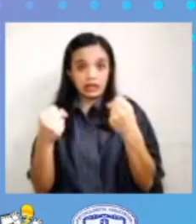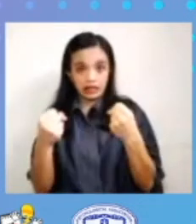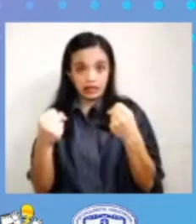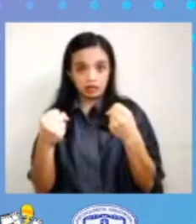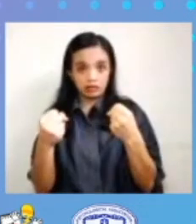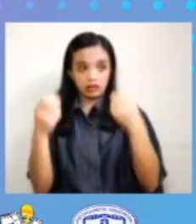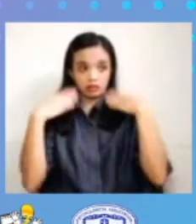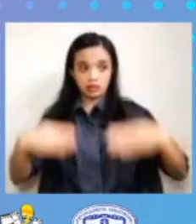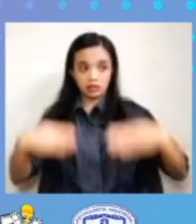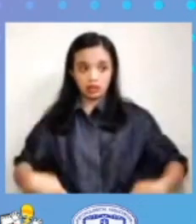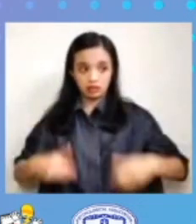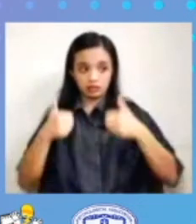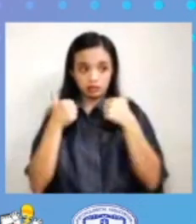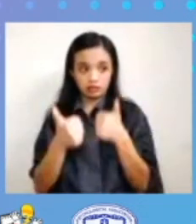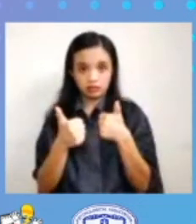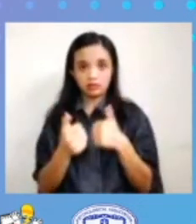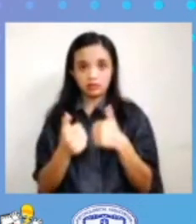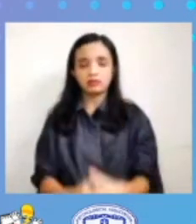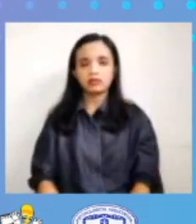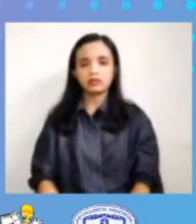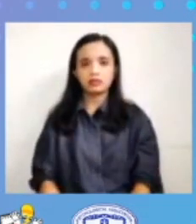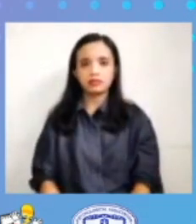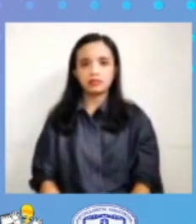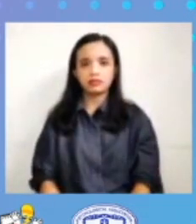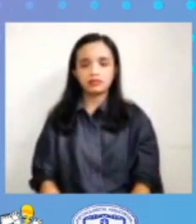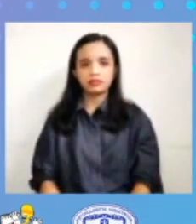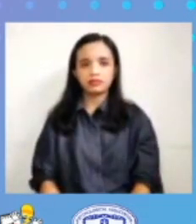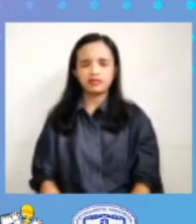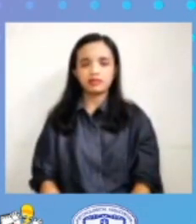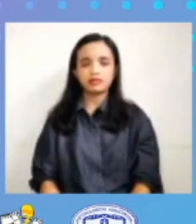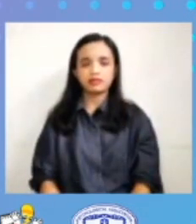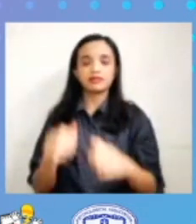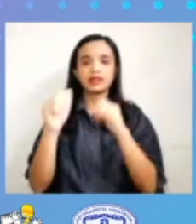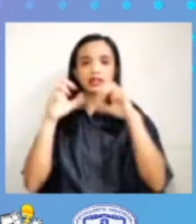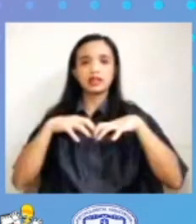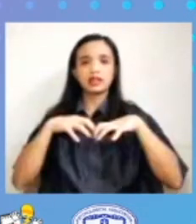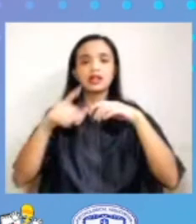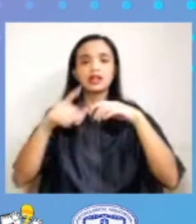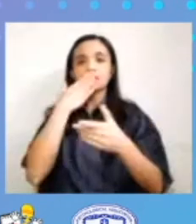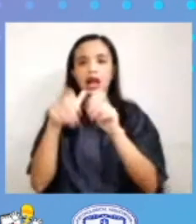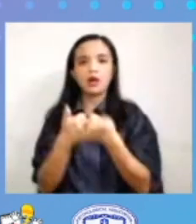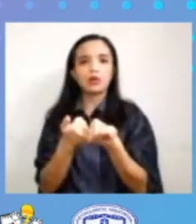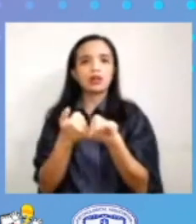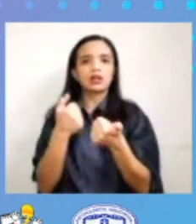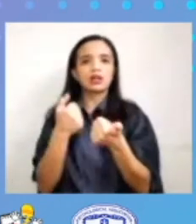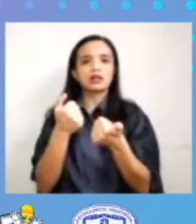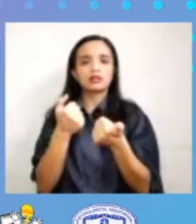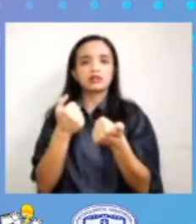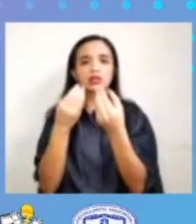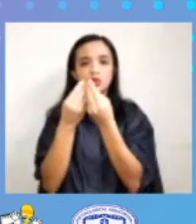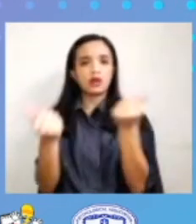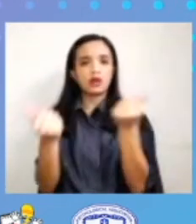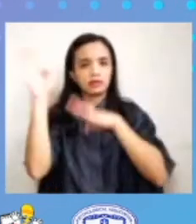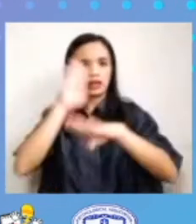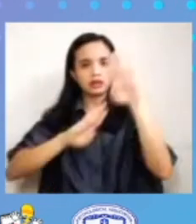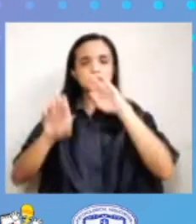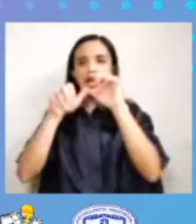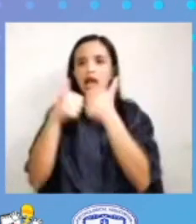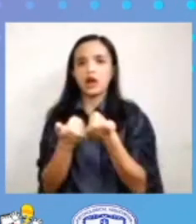ka, ang bilis mag-function, ang bilis ng mga ideas. Kasi nagko-connect alam ni brain na, uy, active siya.